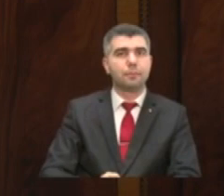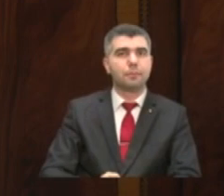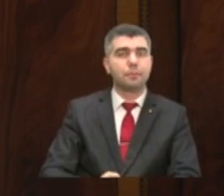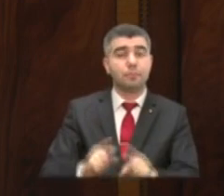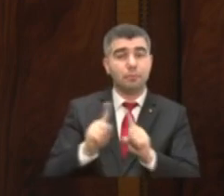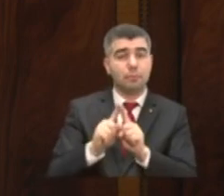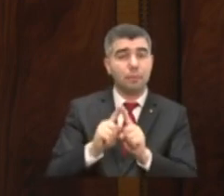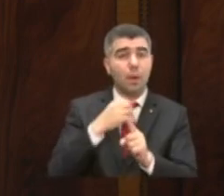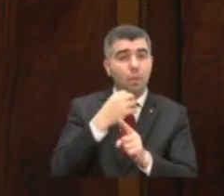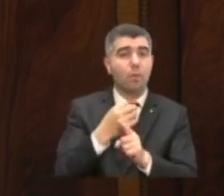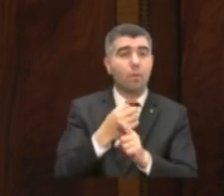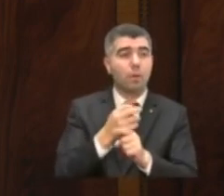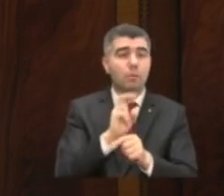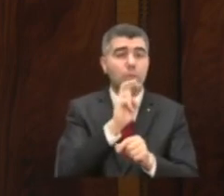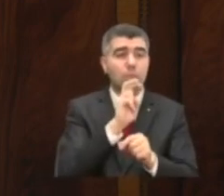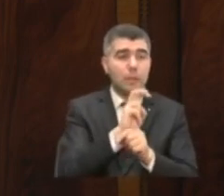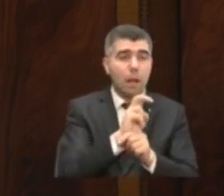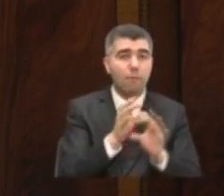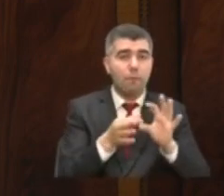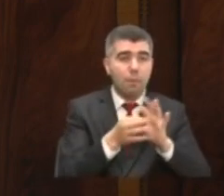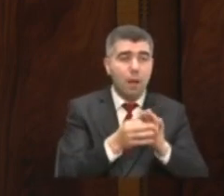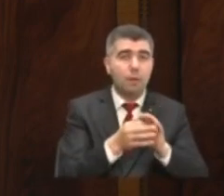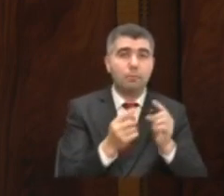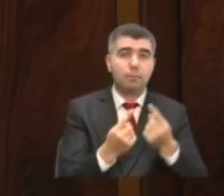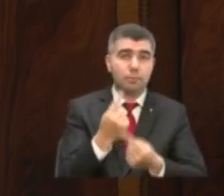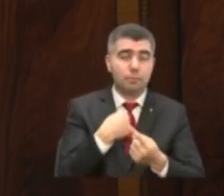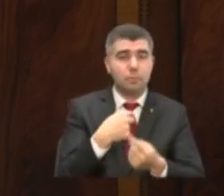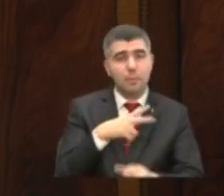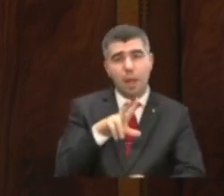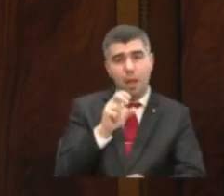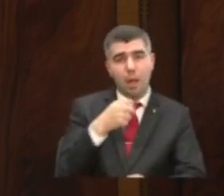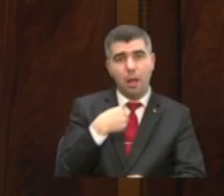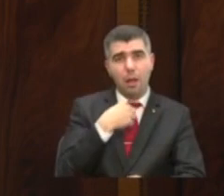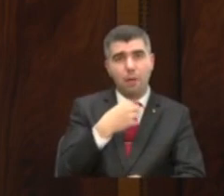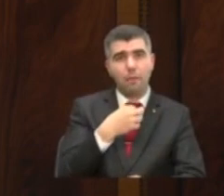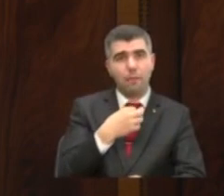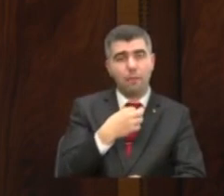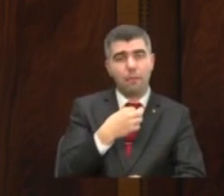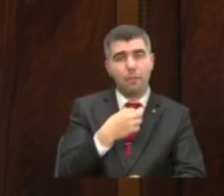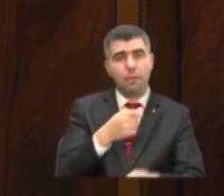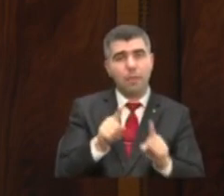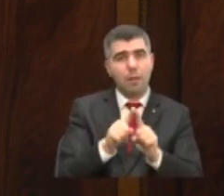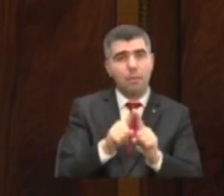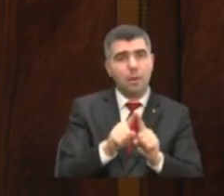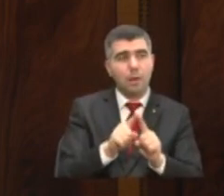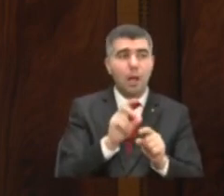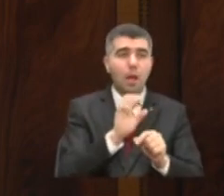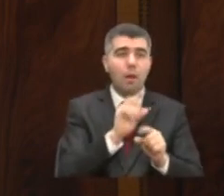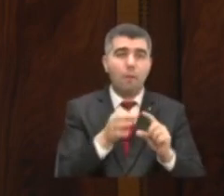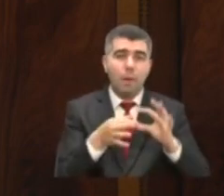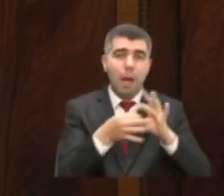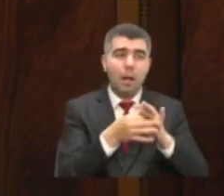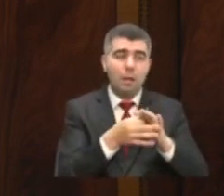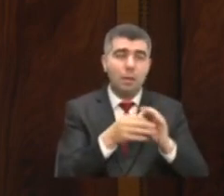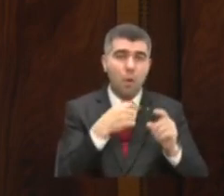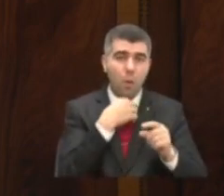مستوى الضمانات المقدمة من المؤسسات البنكية والمصرفية. أنت نعرفوا السيد رئيس الحكومة ما تقدروا تديروا والو مع هذه البنكات، لأن النقاط